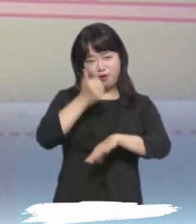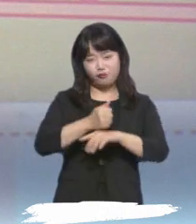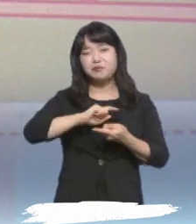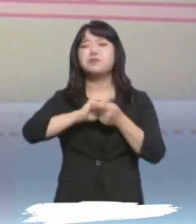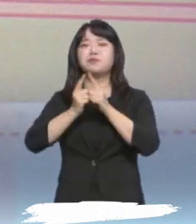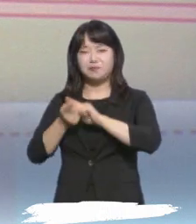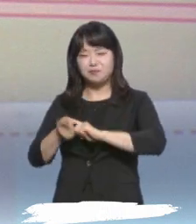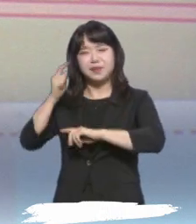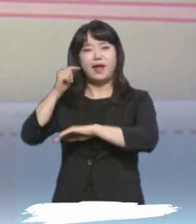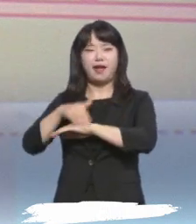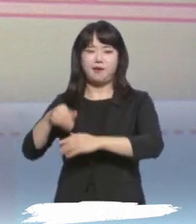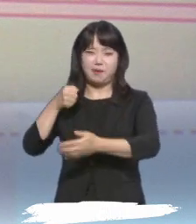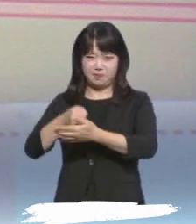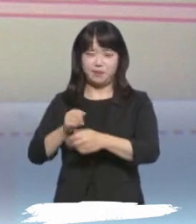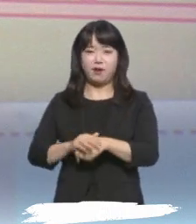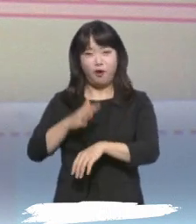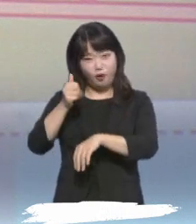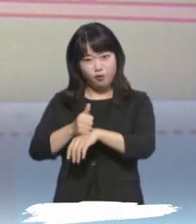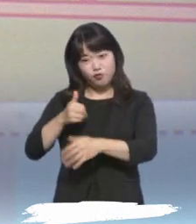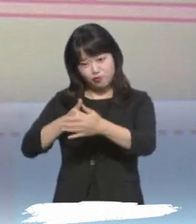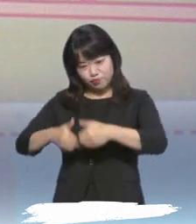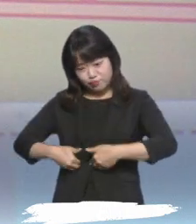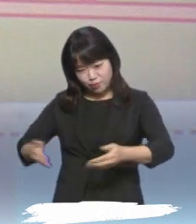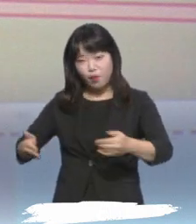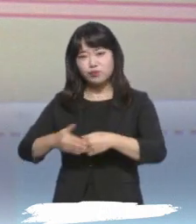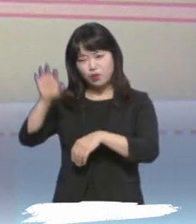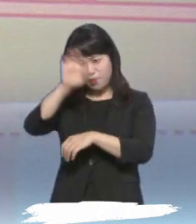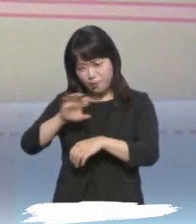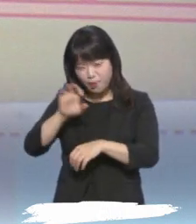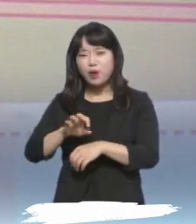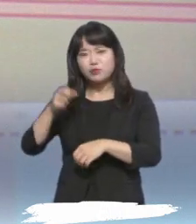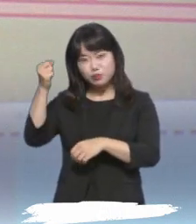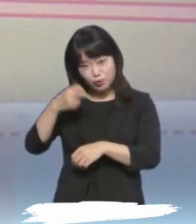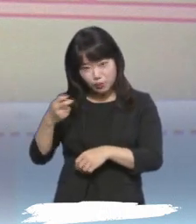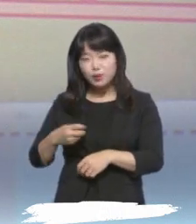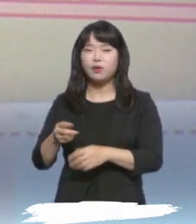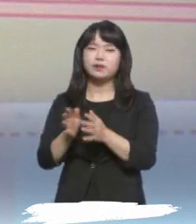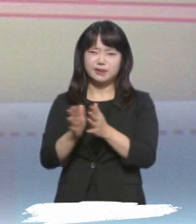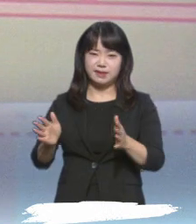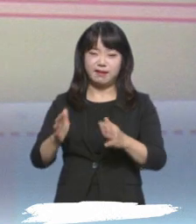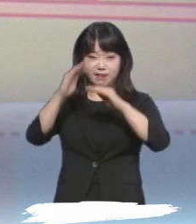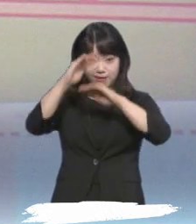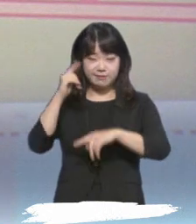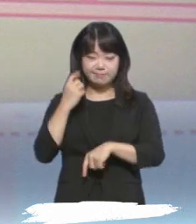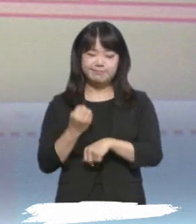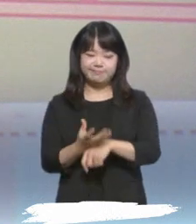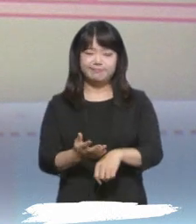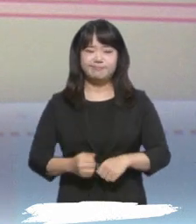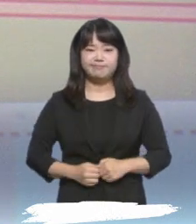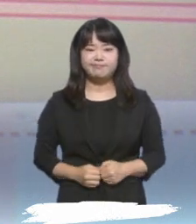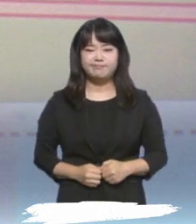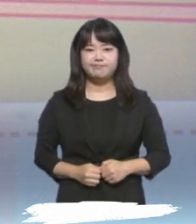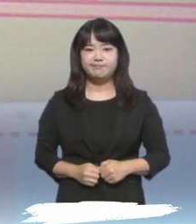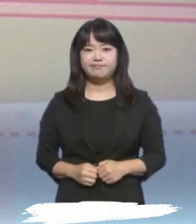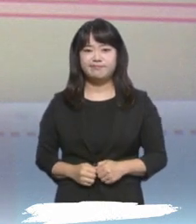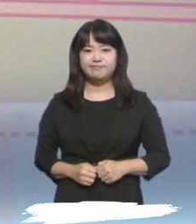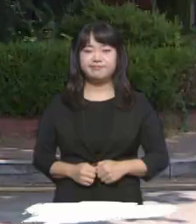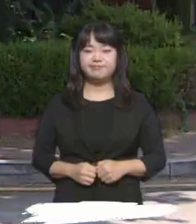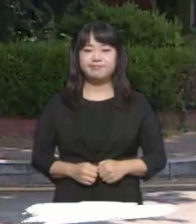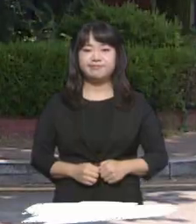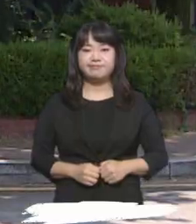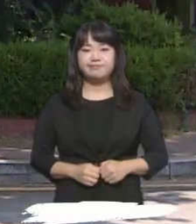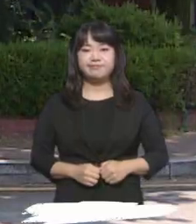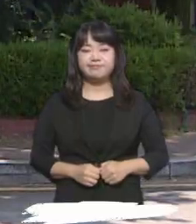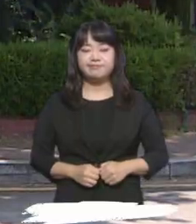불필요했던 갈등은 물론 행정적, 사업적 절차만 늘어나고 되풀이하게 됐습니다. 강혜진 기자의 보도입니다.